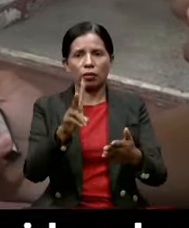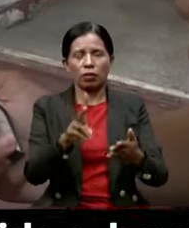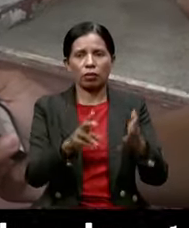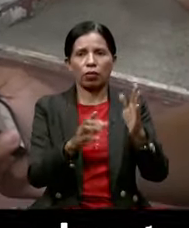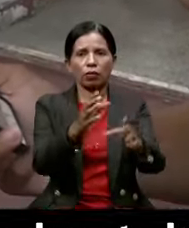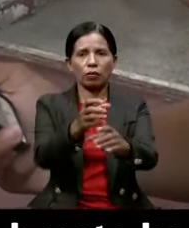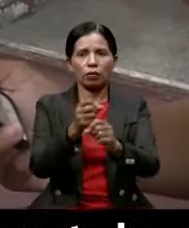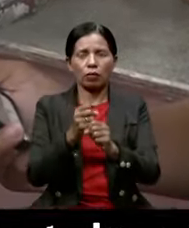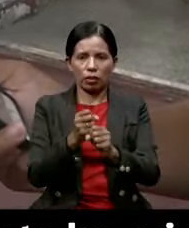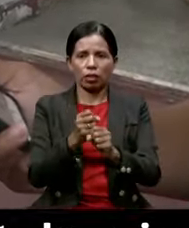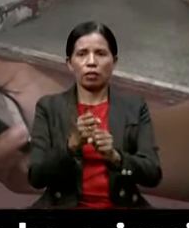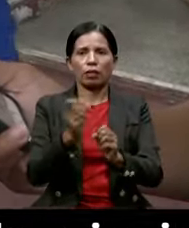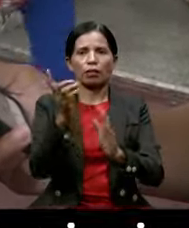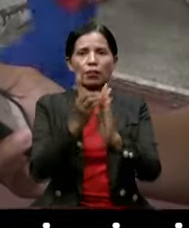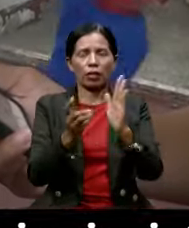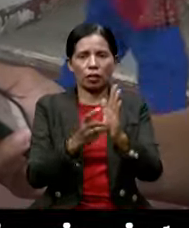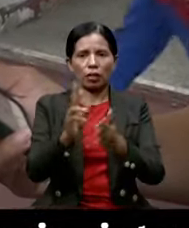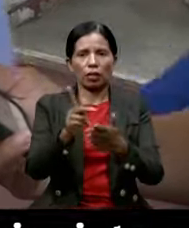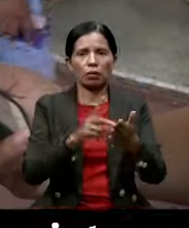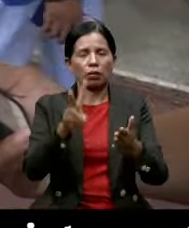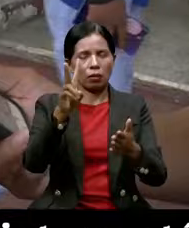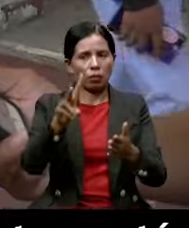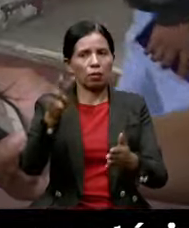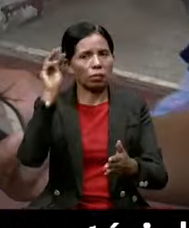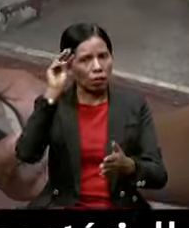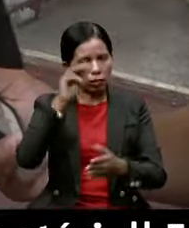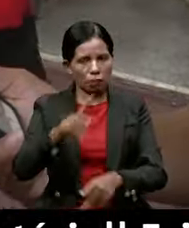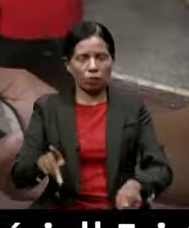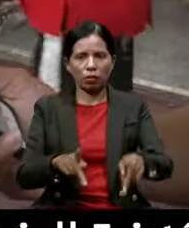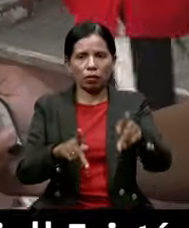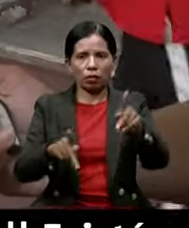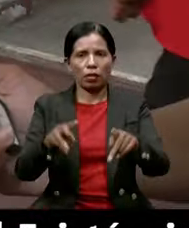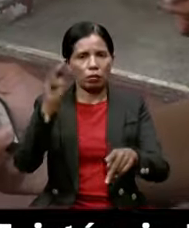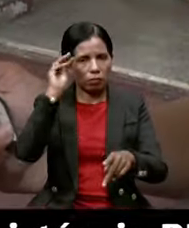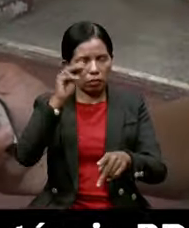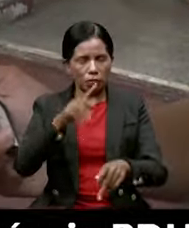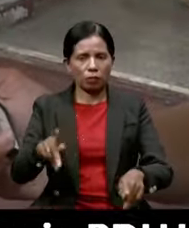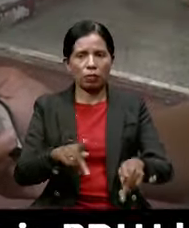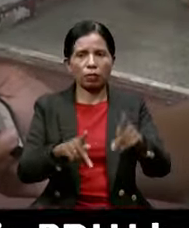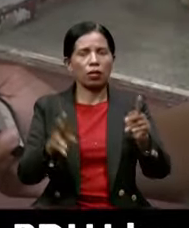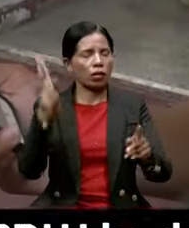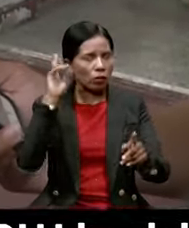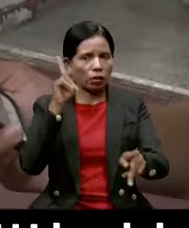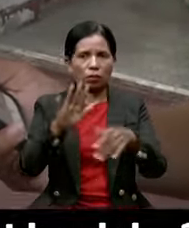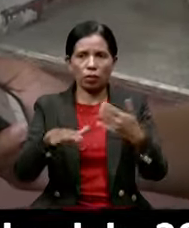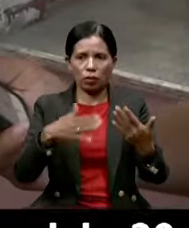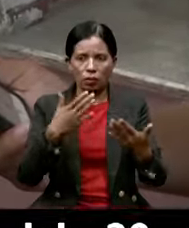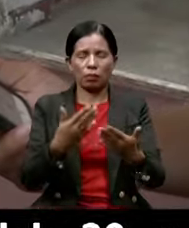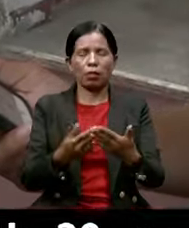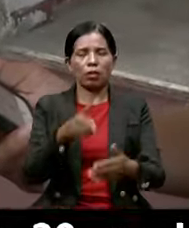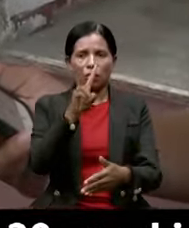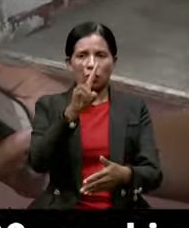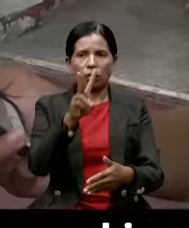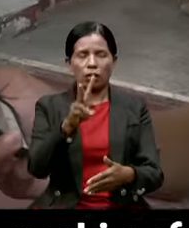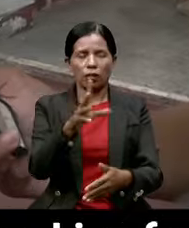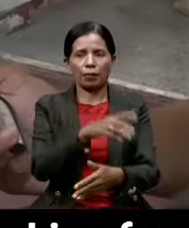det indisus ba krimi ruani be mai iha ministeru publik ne promosaun iha ministeru publik ne promosaun ron argi du sira ron argi du nain rua